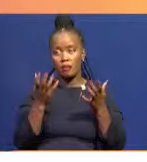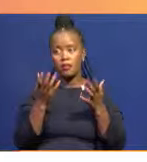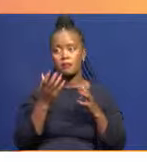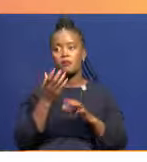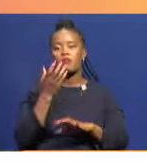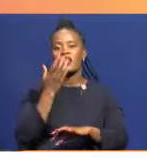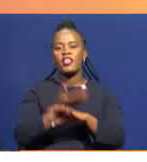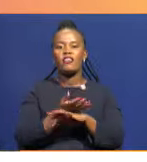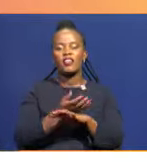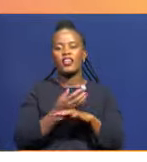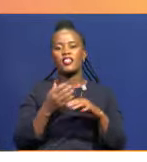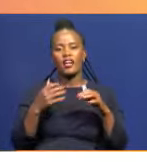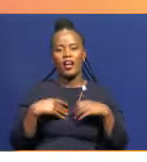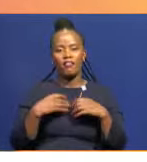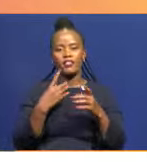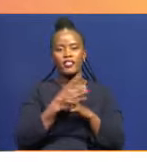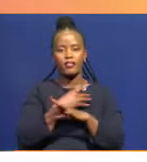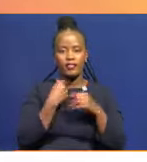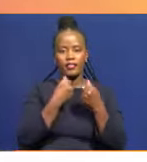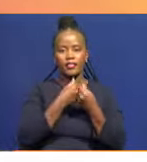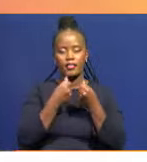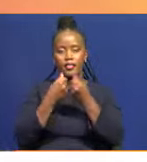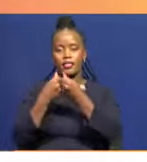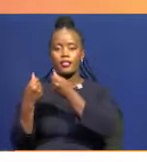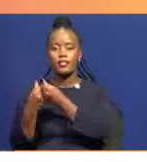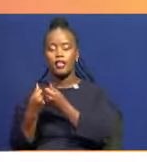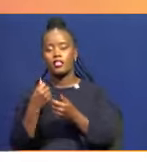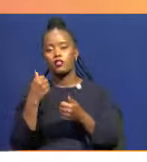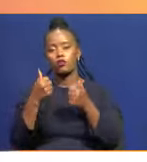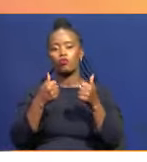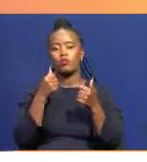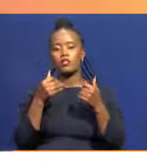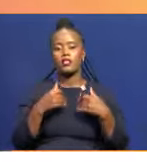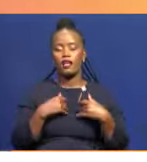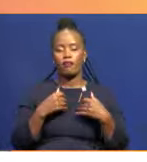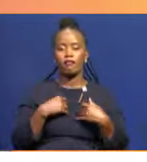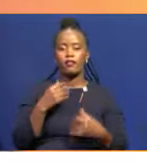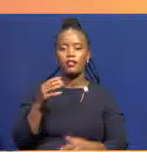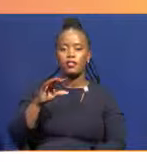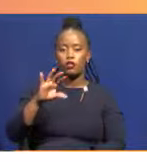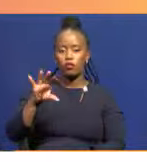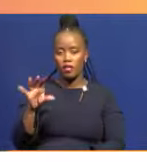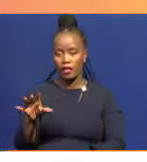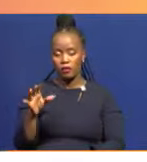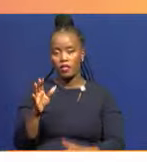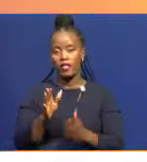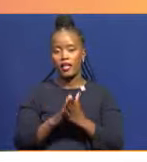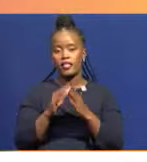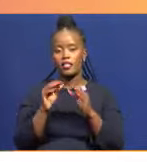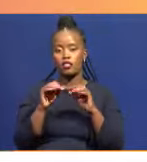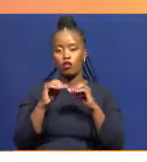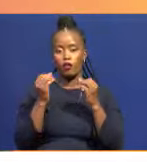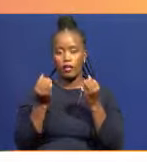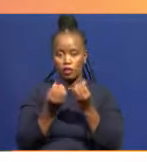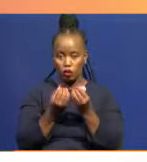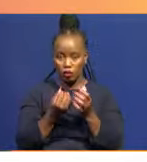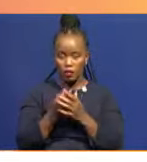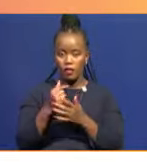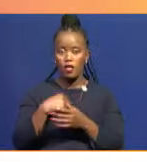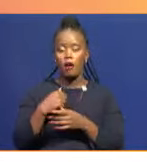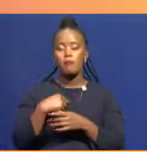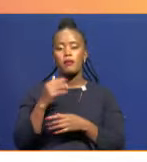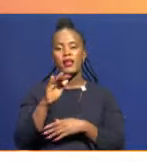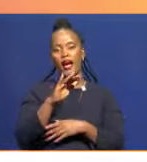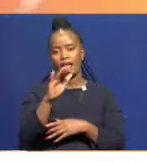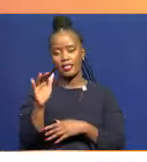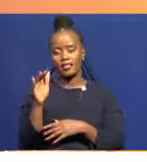ya some of those challenges ama zile matatizo zenye ziko kwa kaunti zetu na kwa mashirika yetu. So vile mimi ningehimiza kama venye